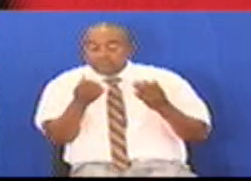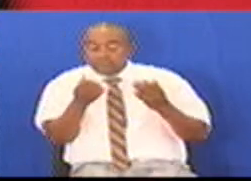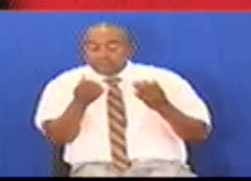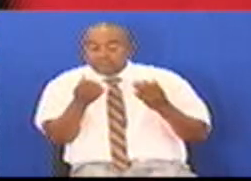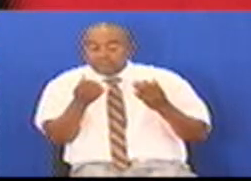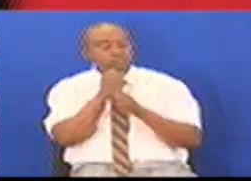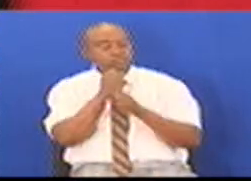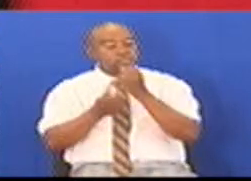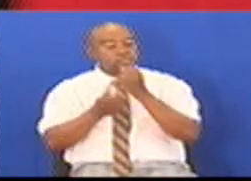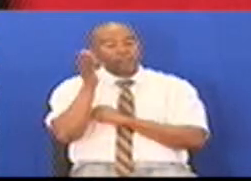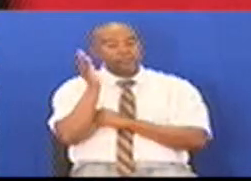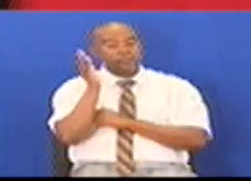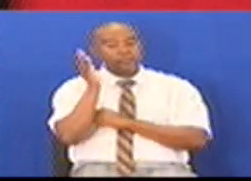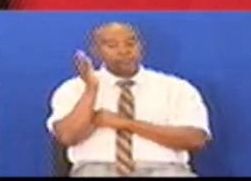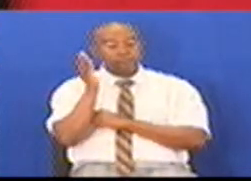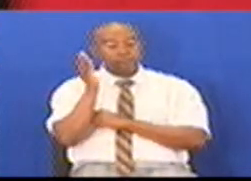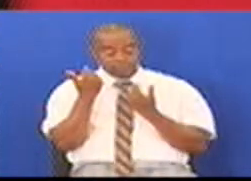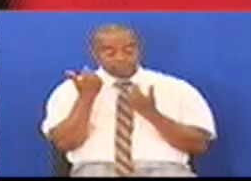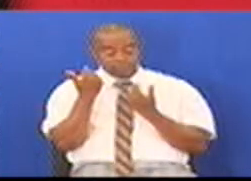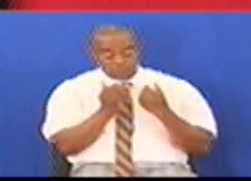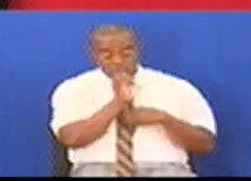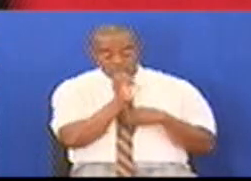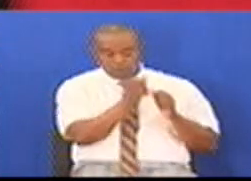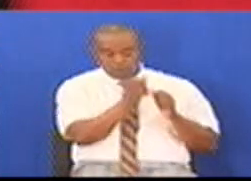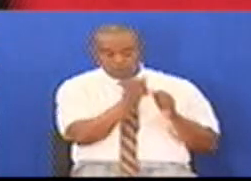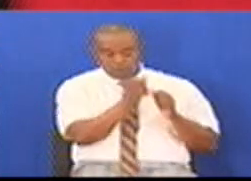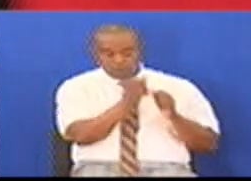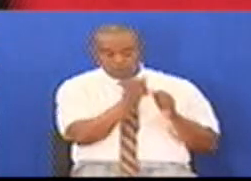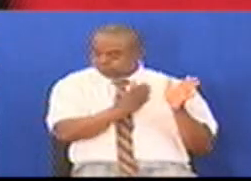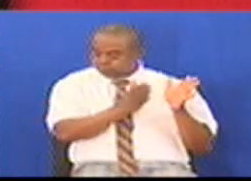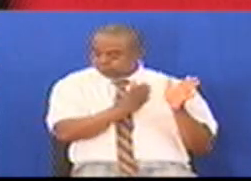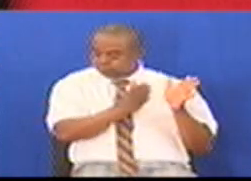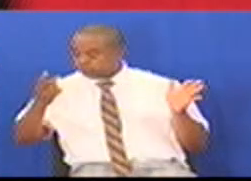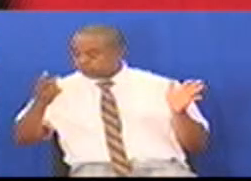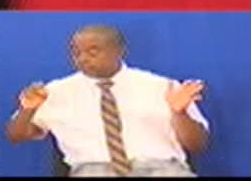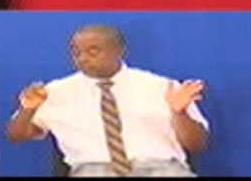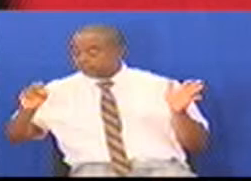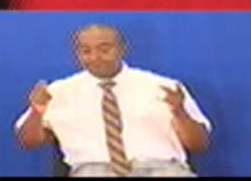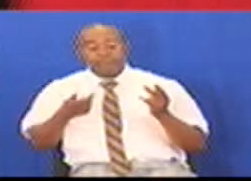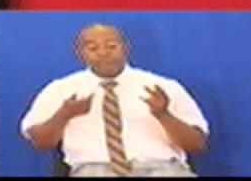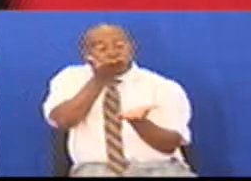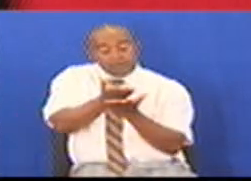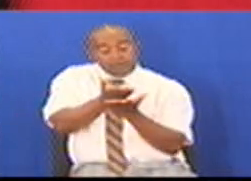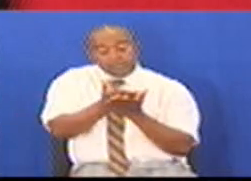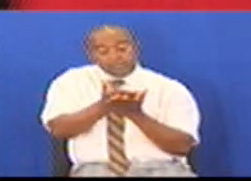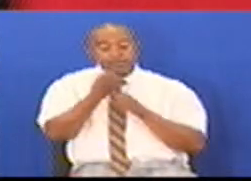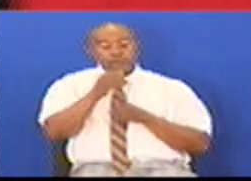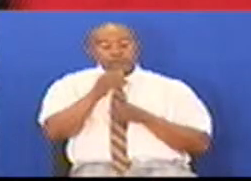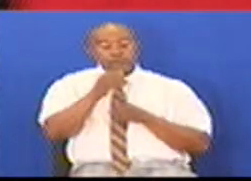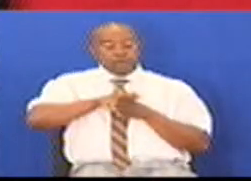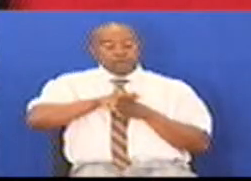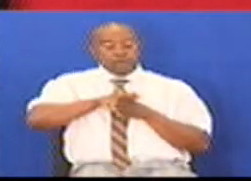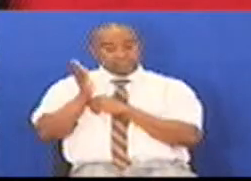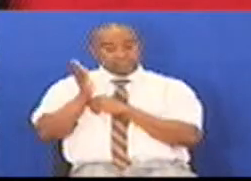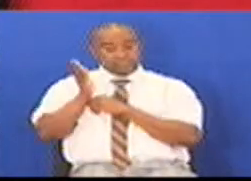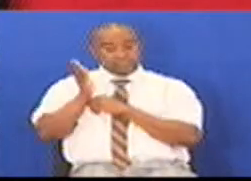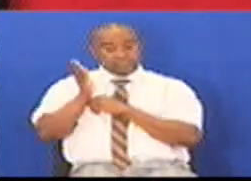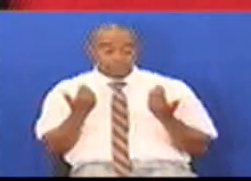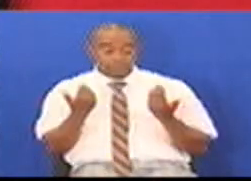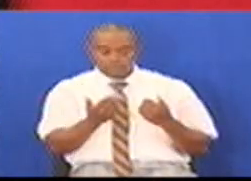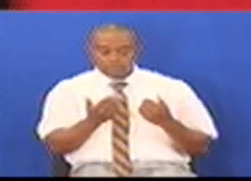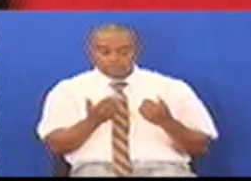ya serikali kwa mwaka 2019-2020 pamoja na mapendekezo ya mapato na matumizi ya serikali kwa mwaka